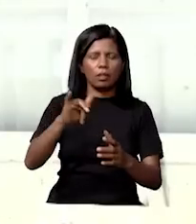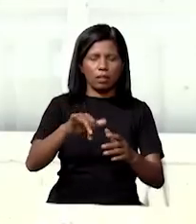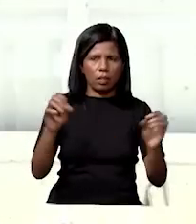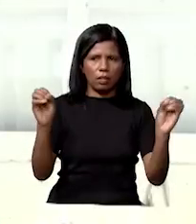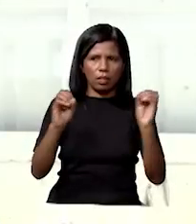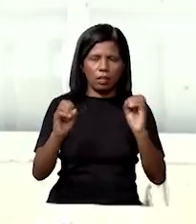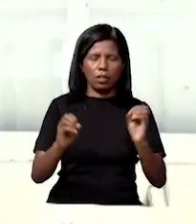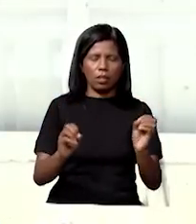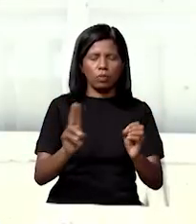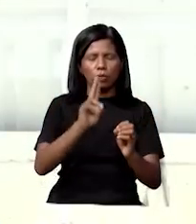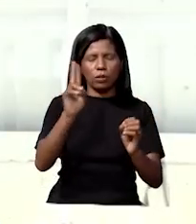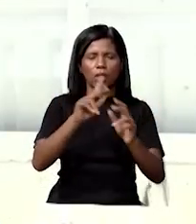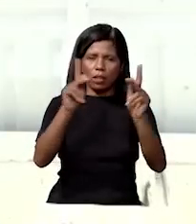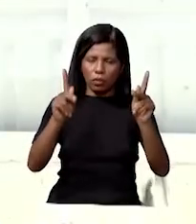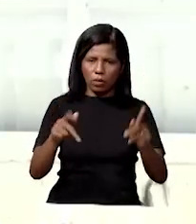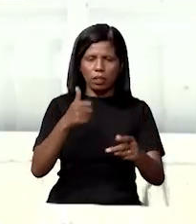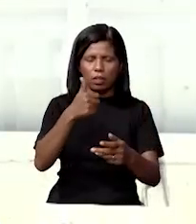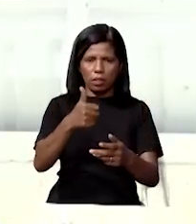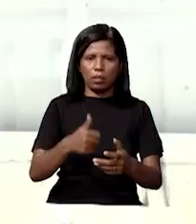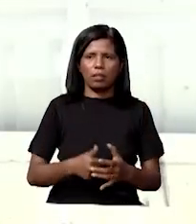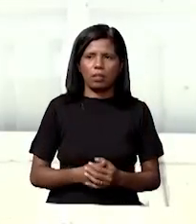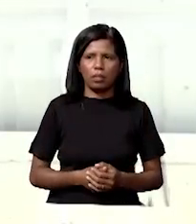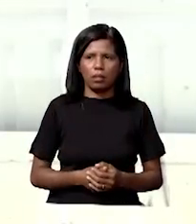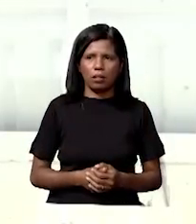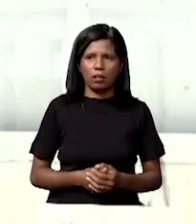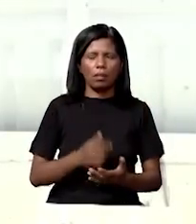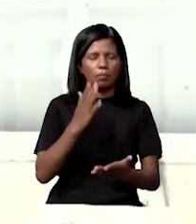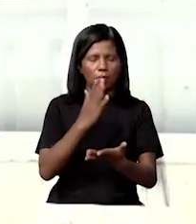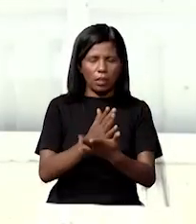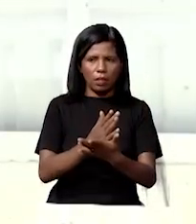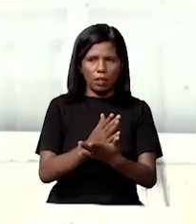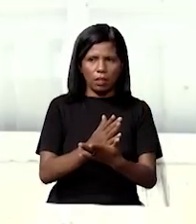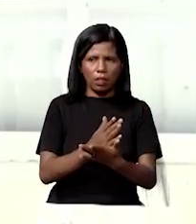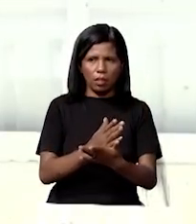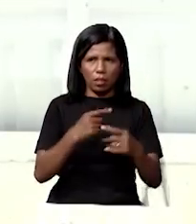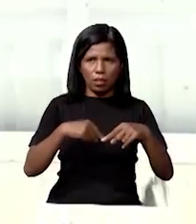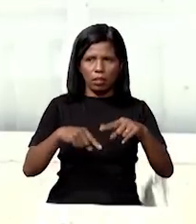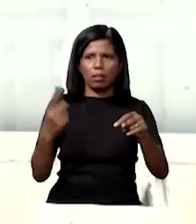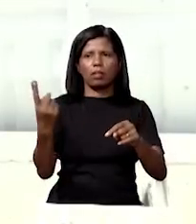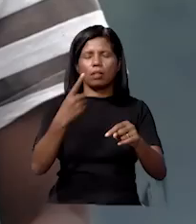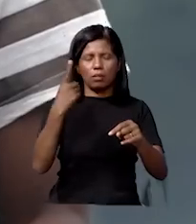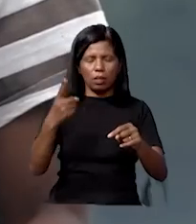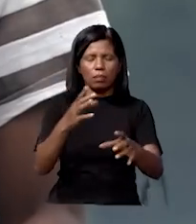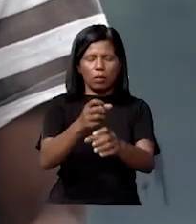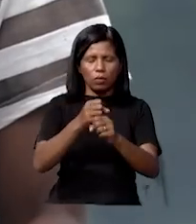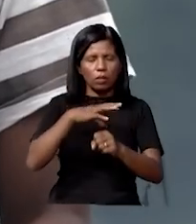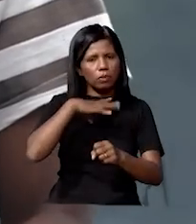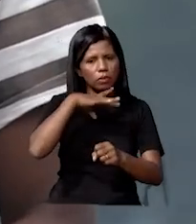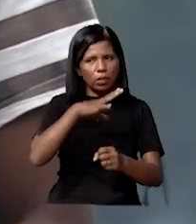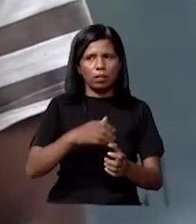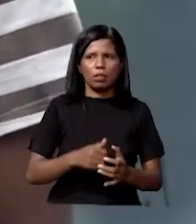laiha kolola buatnya dia akhirnya kutu iha kelaran akhirnya nia filip halba na fatin ba sampa mestir